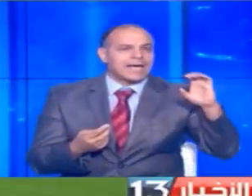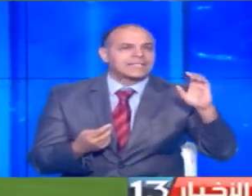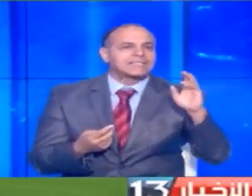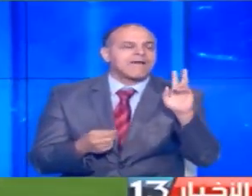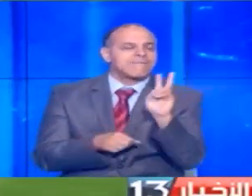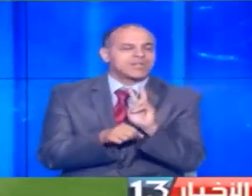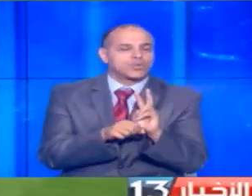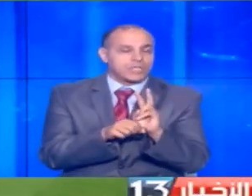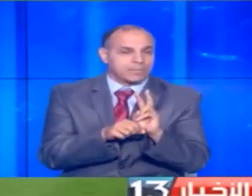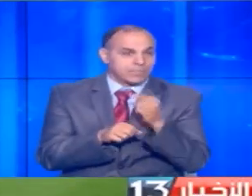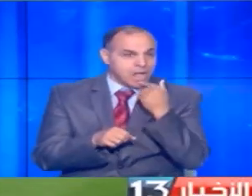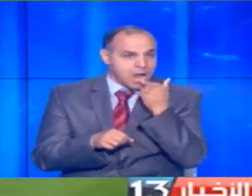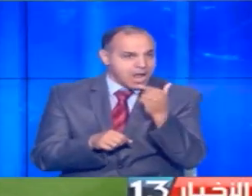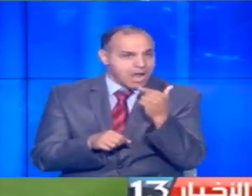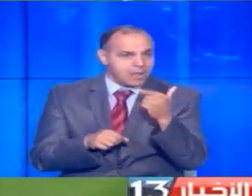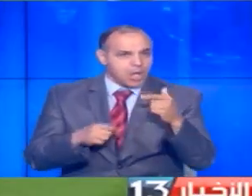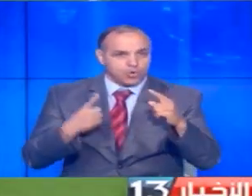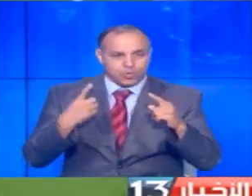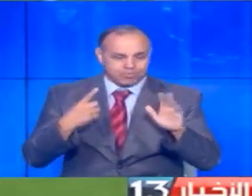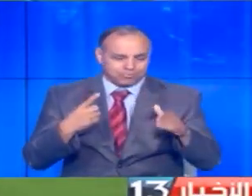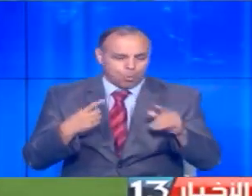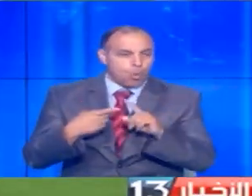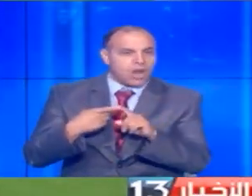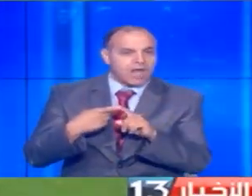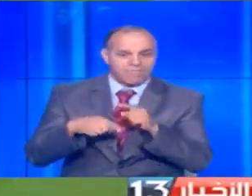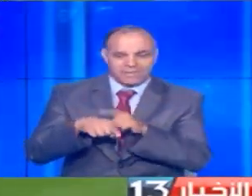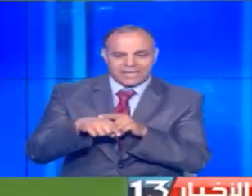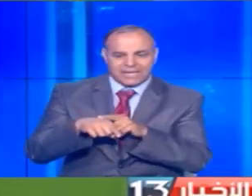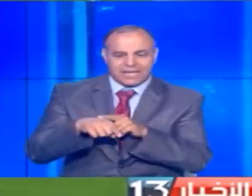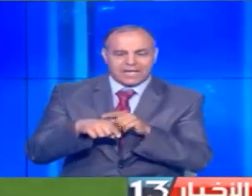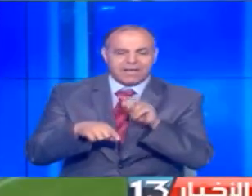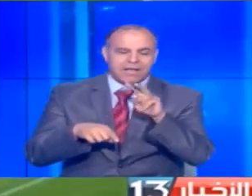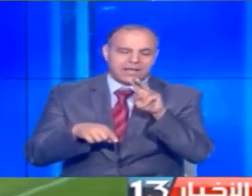الفنزويلي، حمل توقيع اللاعب رافائيل فايغا في الدقيقتين